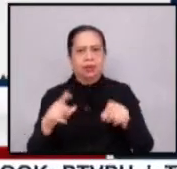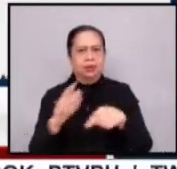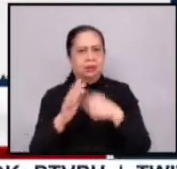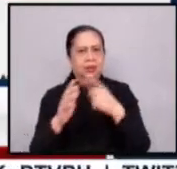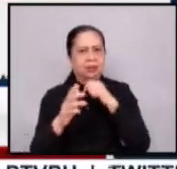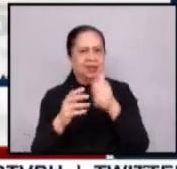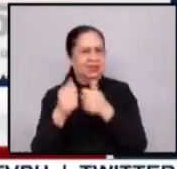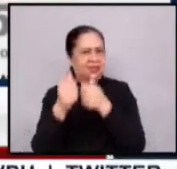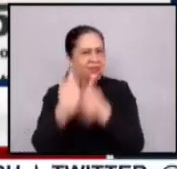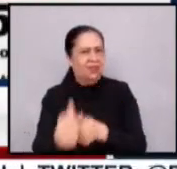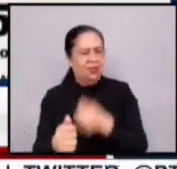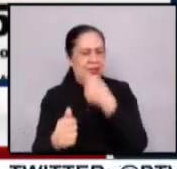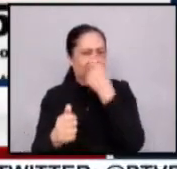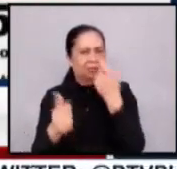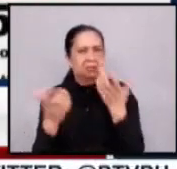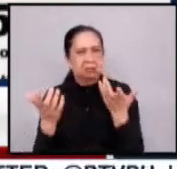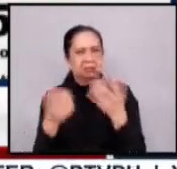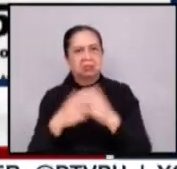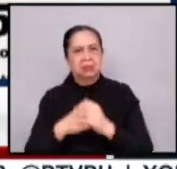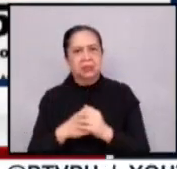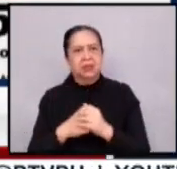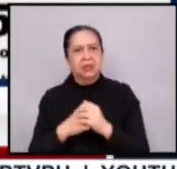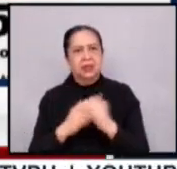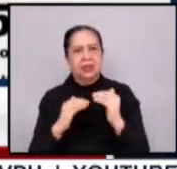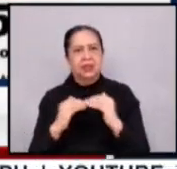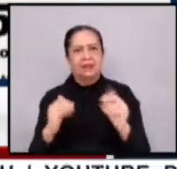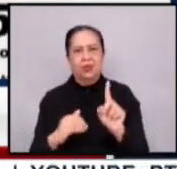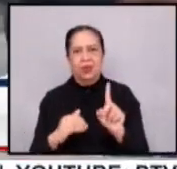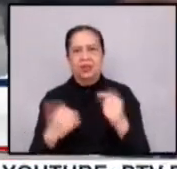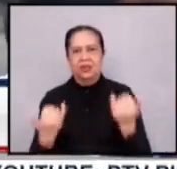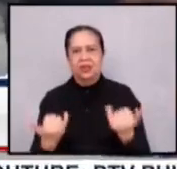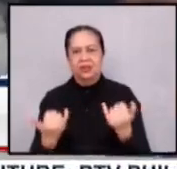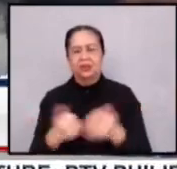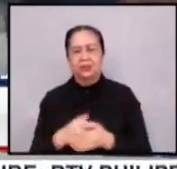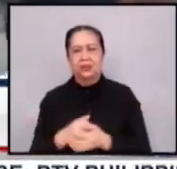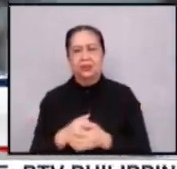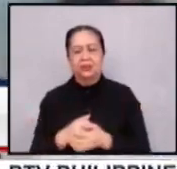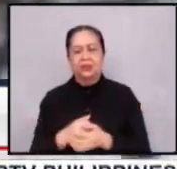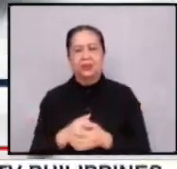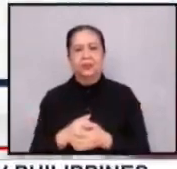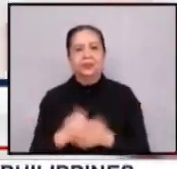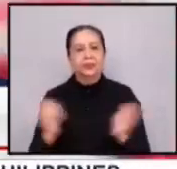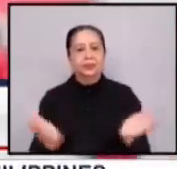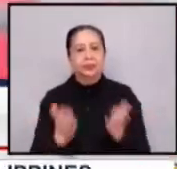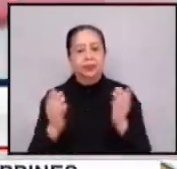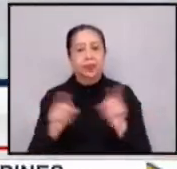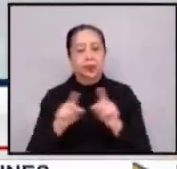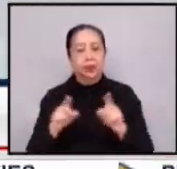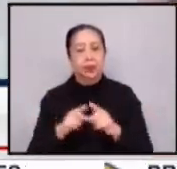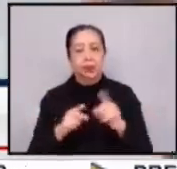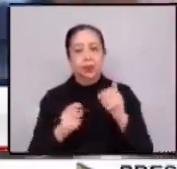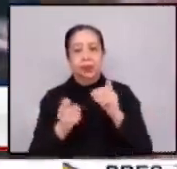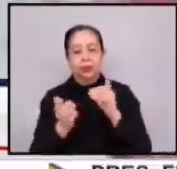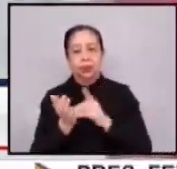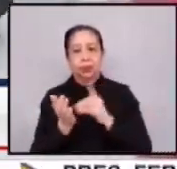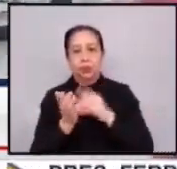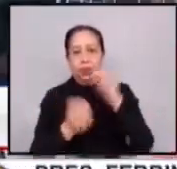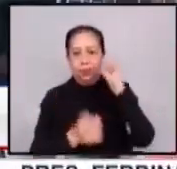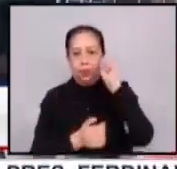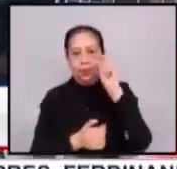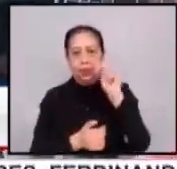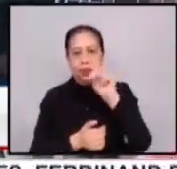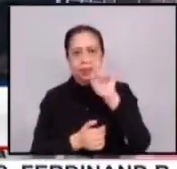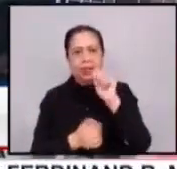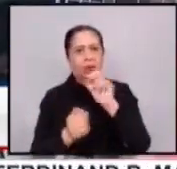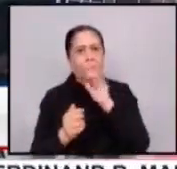nasusunod kasi nasa level 1 na lang tayo ngayon, di ba? Hinimok din ni Dr. Atienza ang mga magulang na huwag nang bitbitin ang